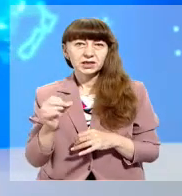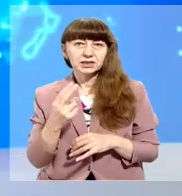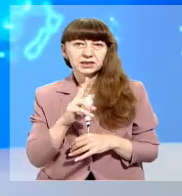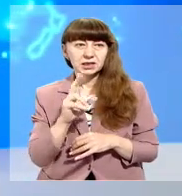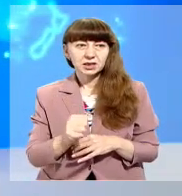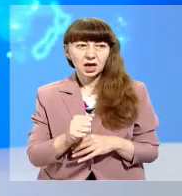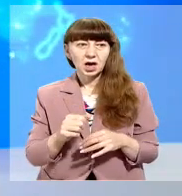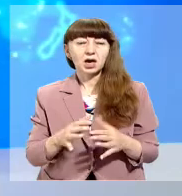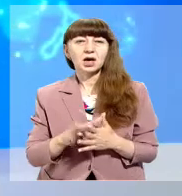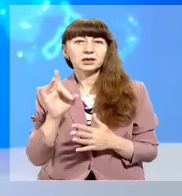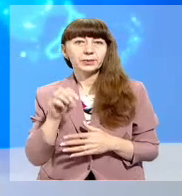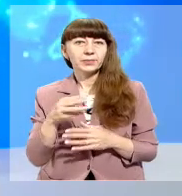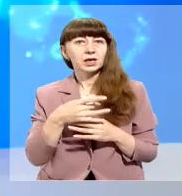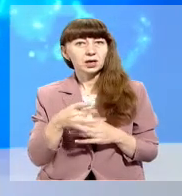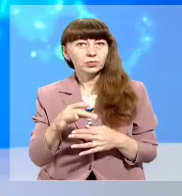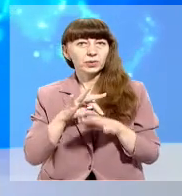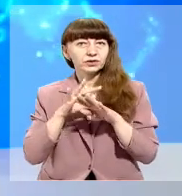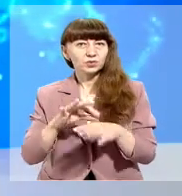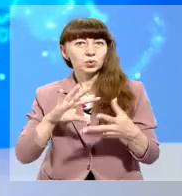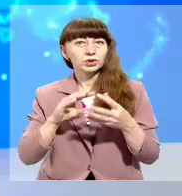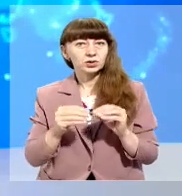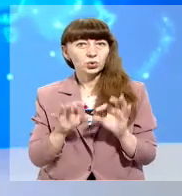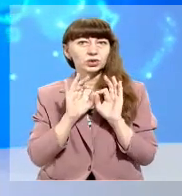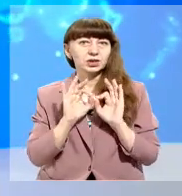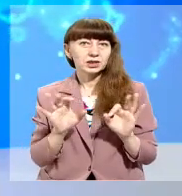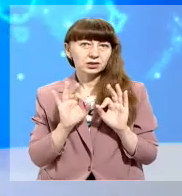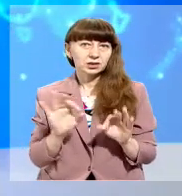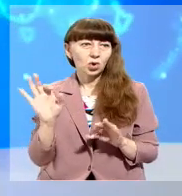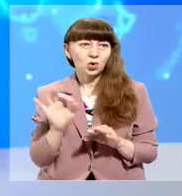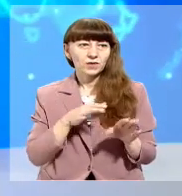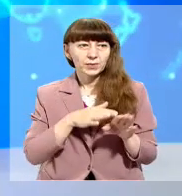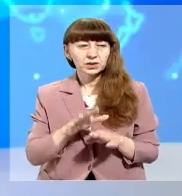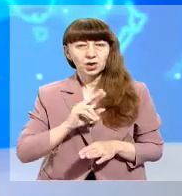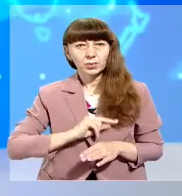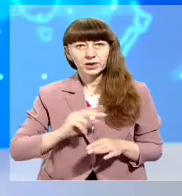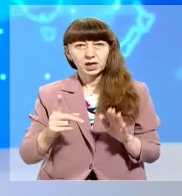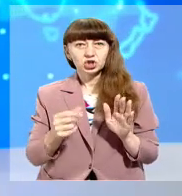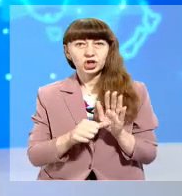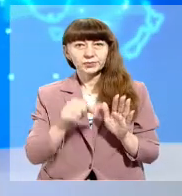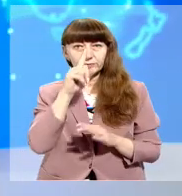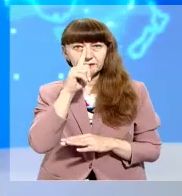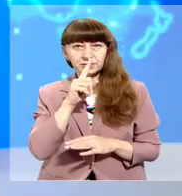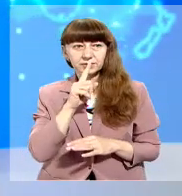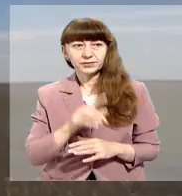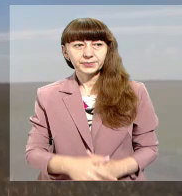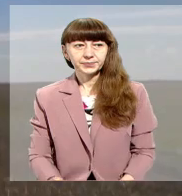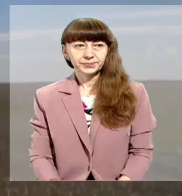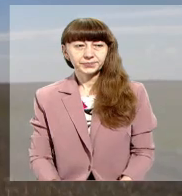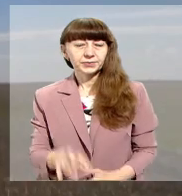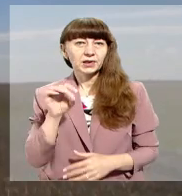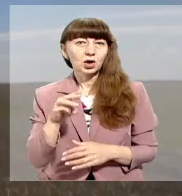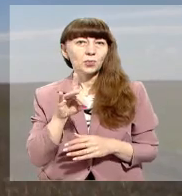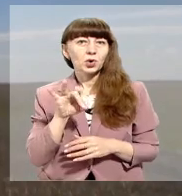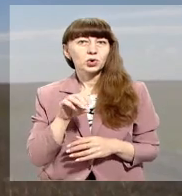службе коммуникации аким района подвел итоги и отчитался о проделанной работе за первое полугодие.